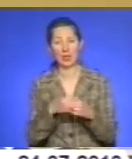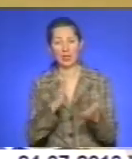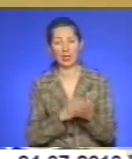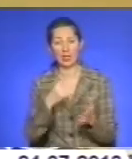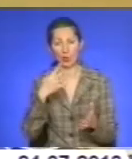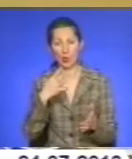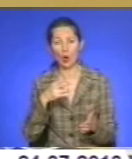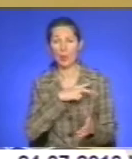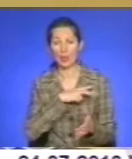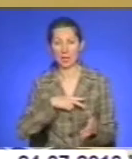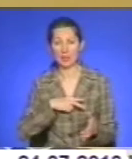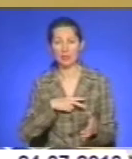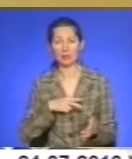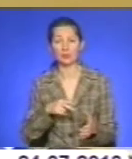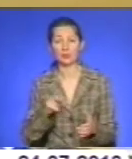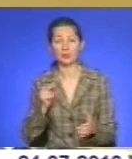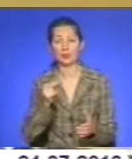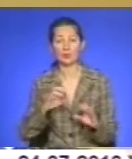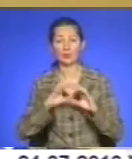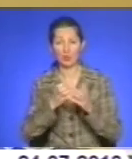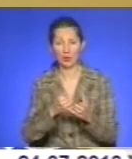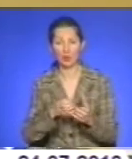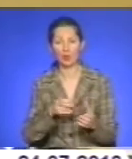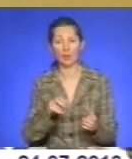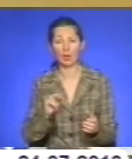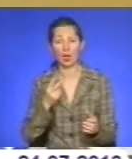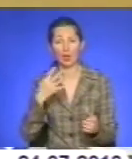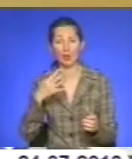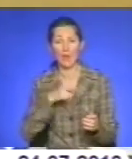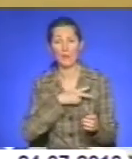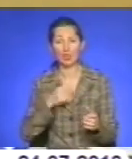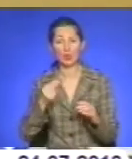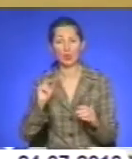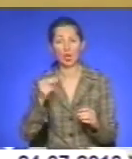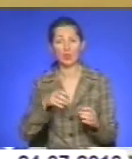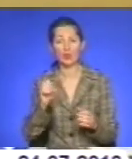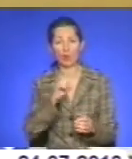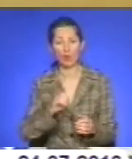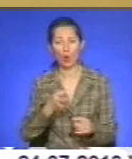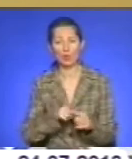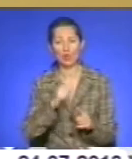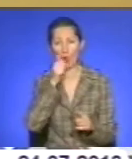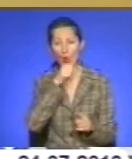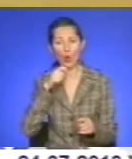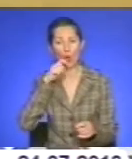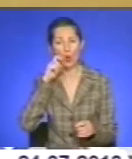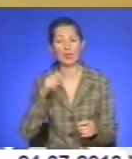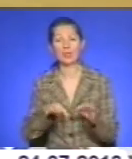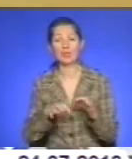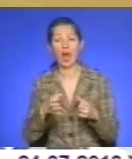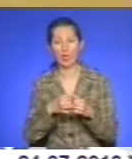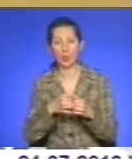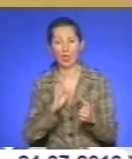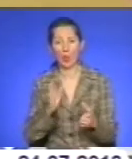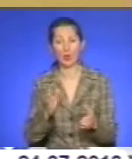40 медалістів чемпіонатів Європи. Насправді, цього року українська збірна буде представлена в